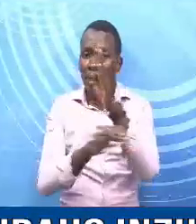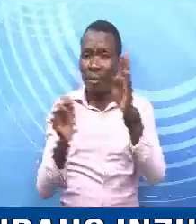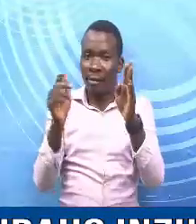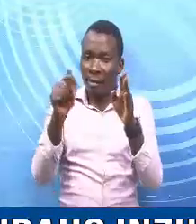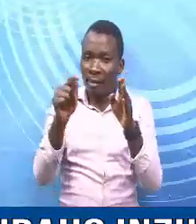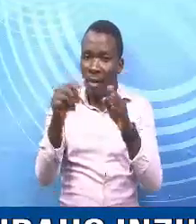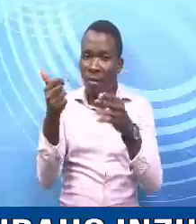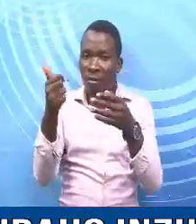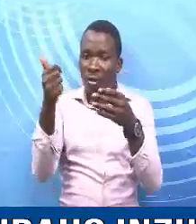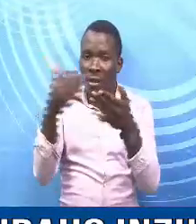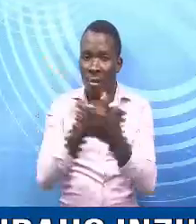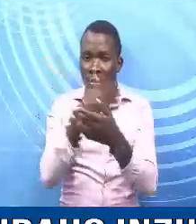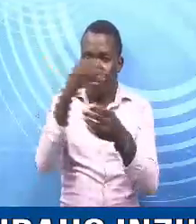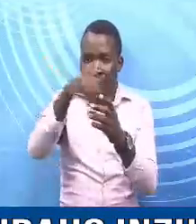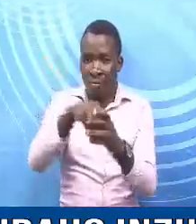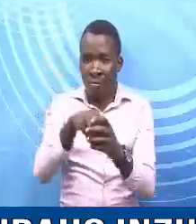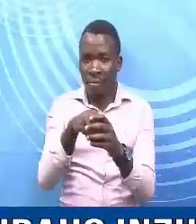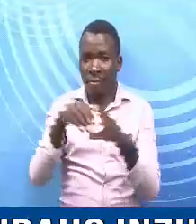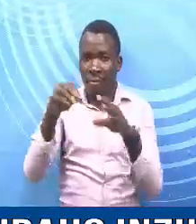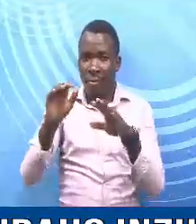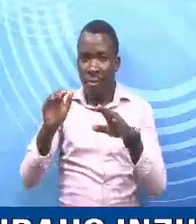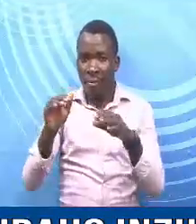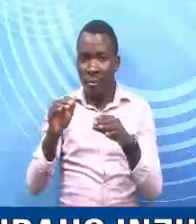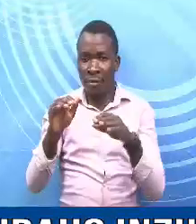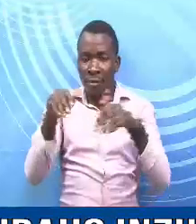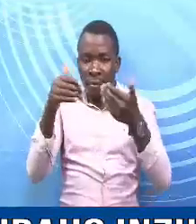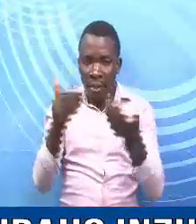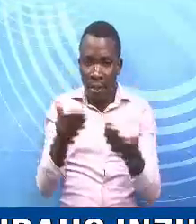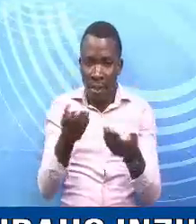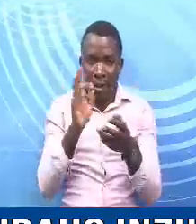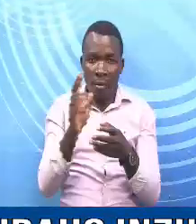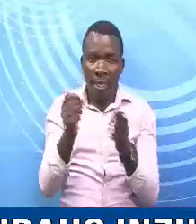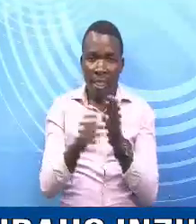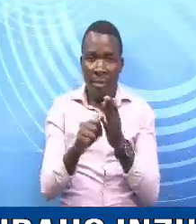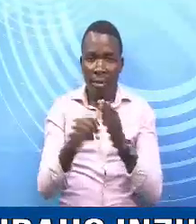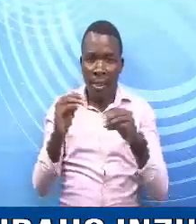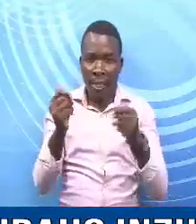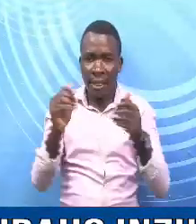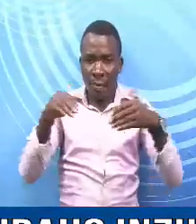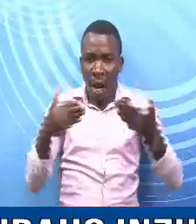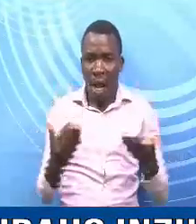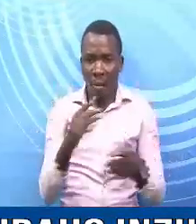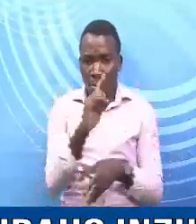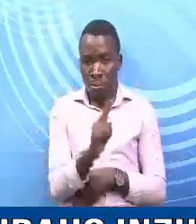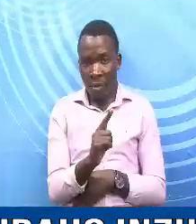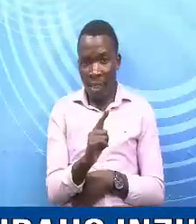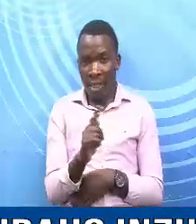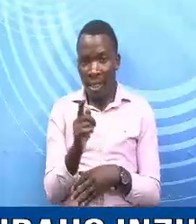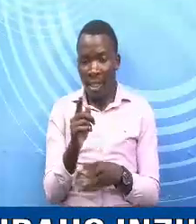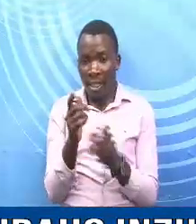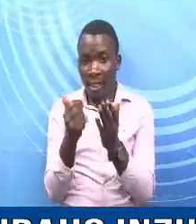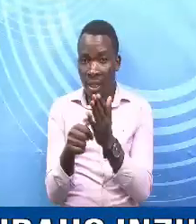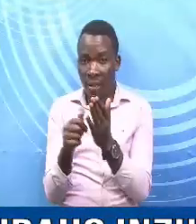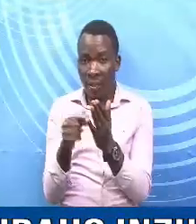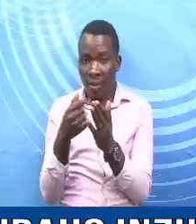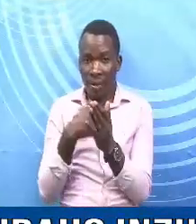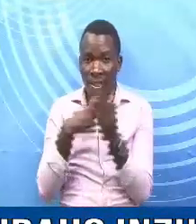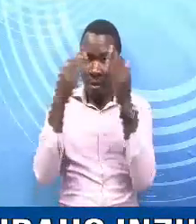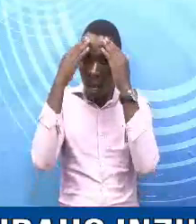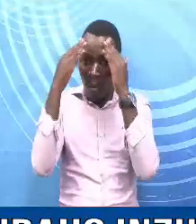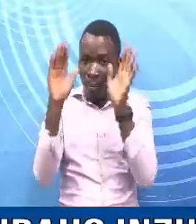nyine ubona iki kibazo cyakemuka gute iki kibazo rero njye simbizi pe kuko nanone